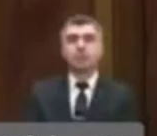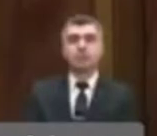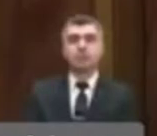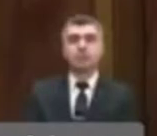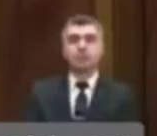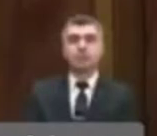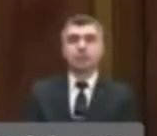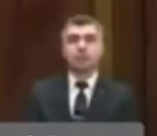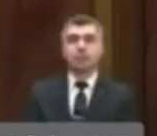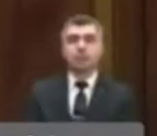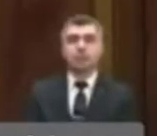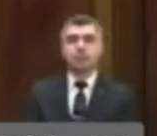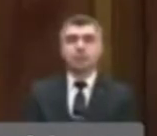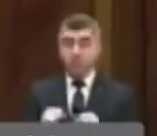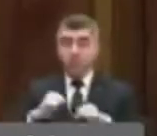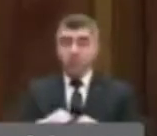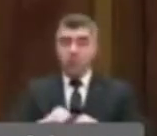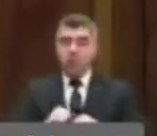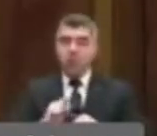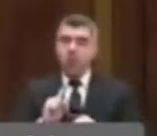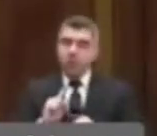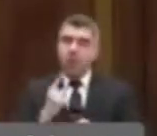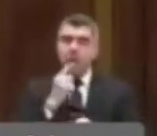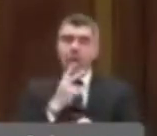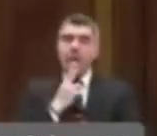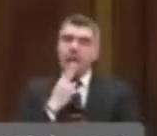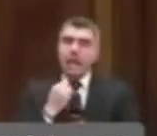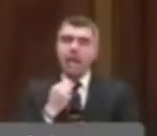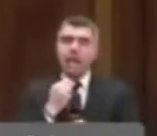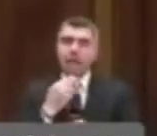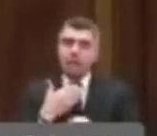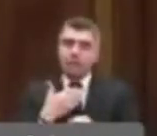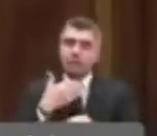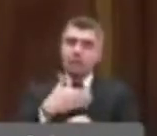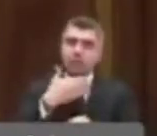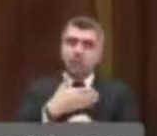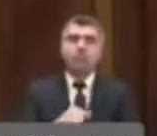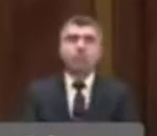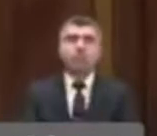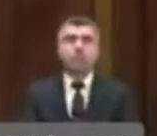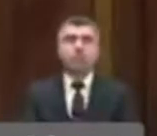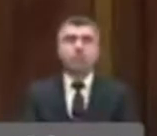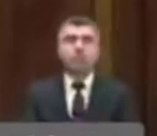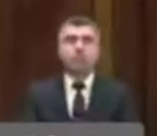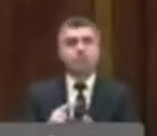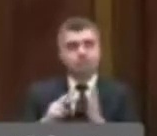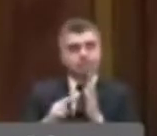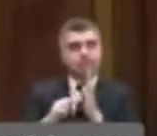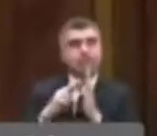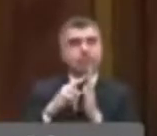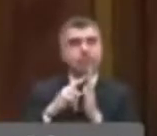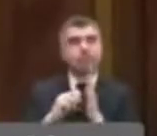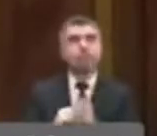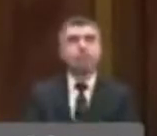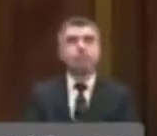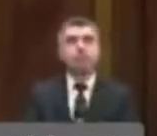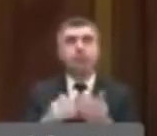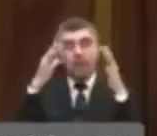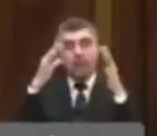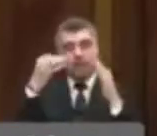يعني هذه بدايه ان شاء الله خير، انه نعملوا من الاولويات ديالنا يعني